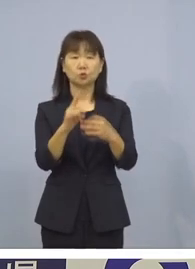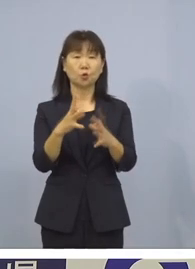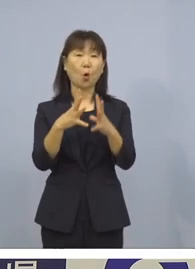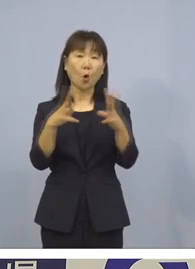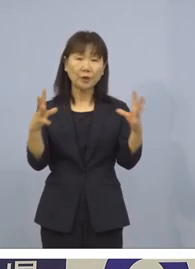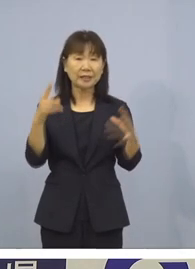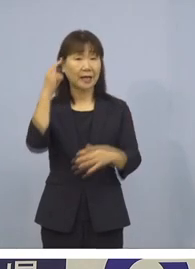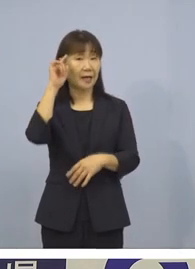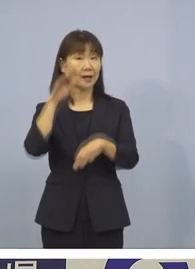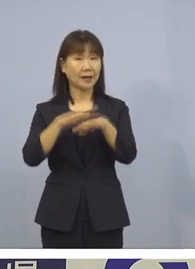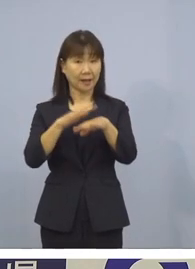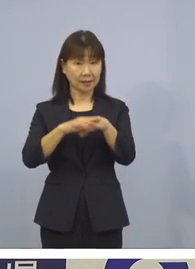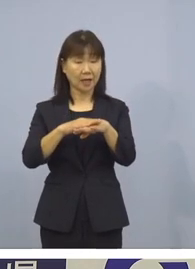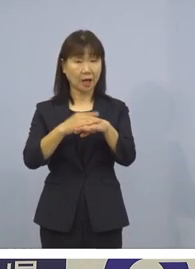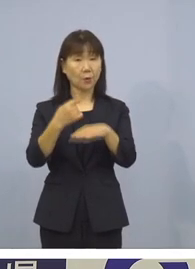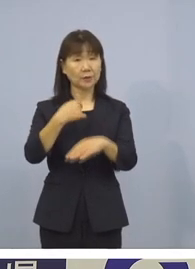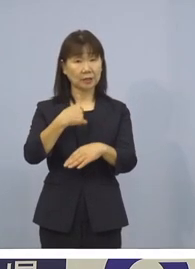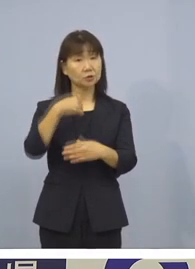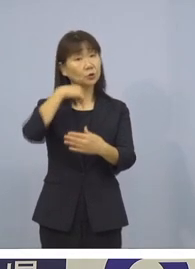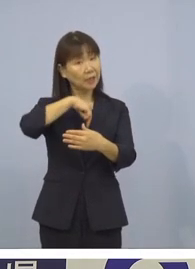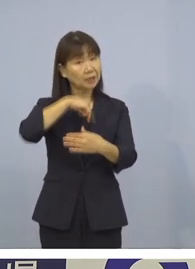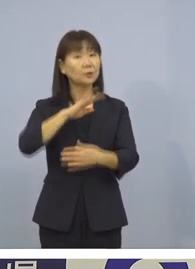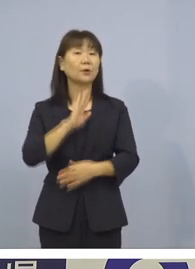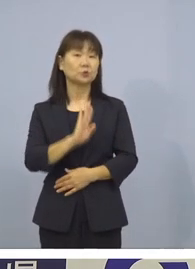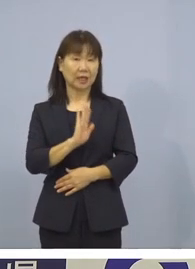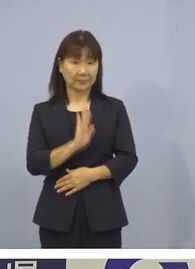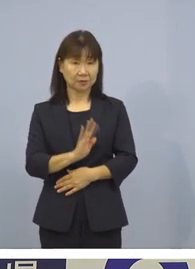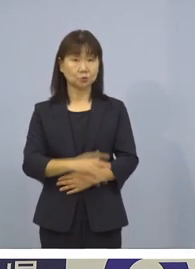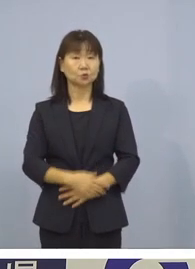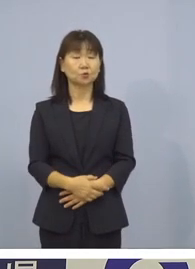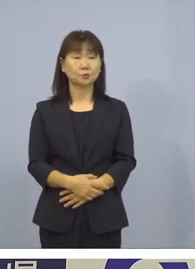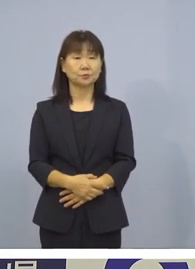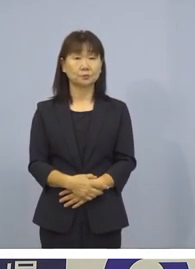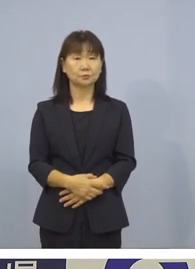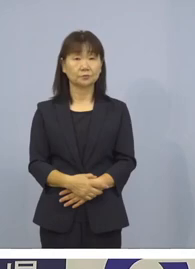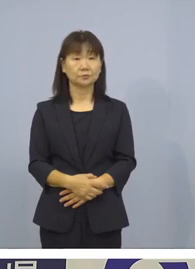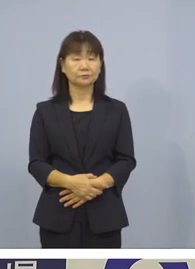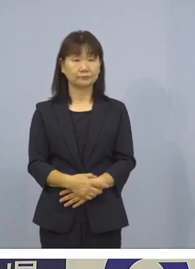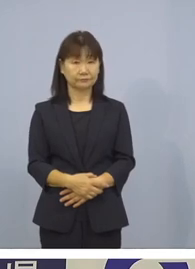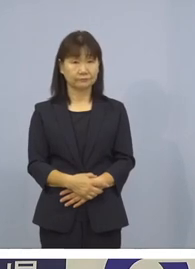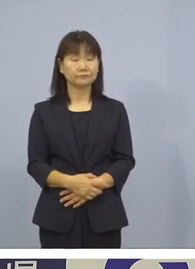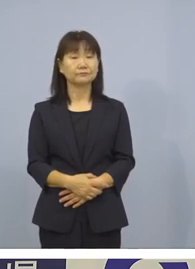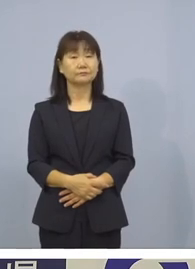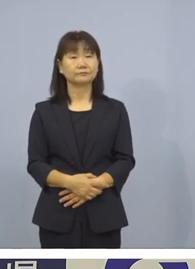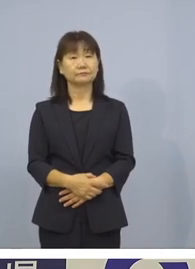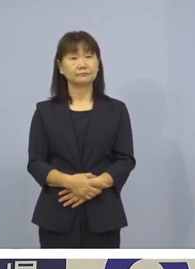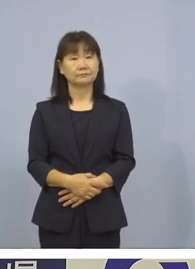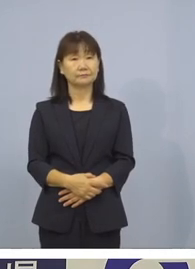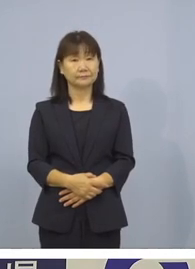が私の中にはございます。まあ、その中でですね、